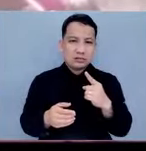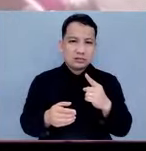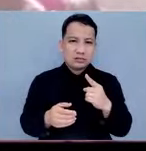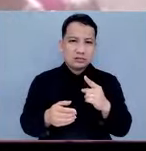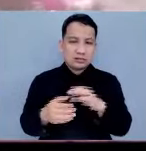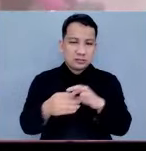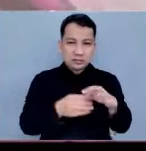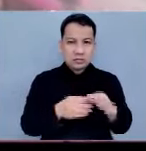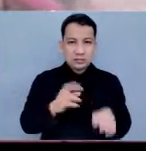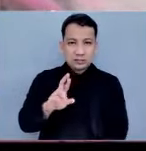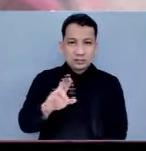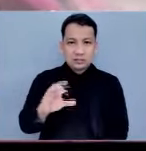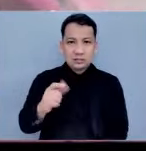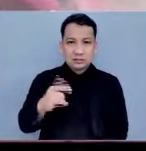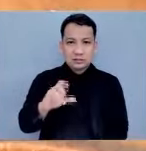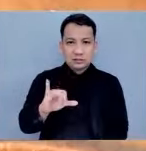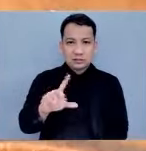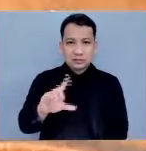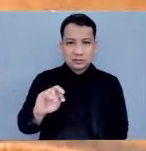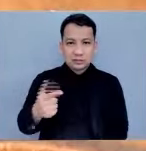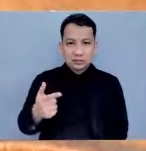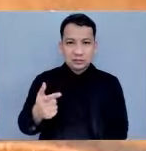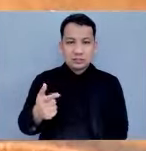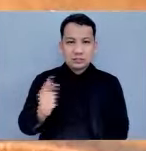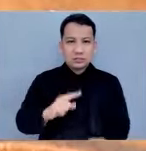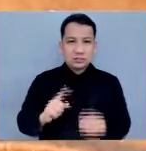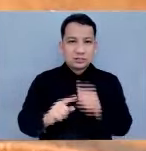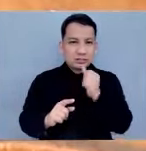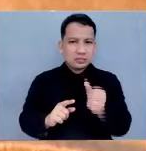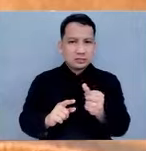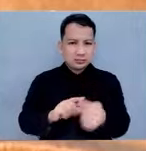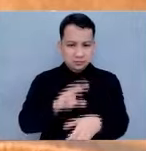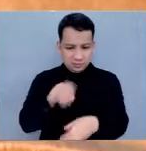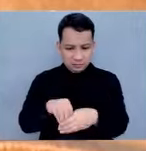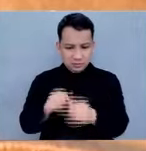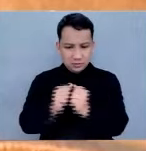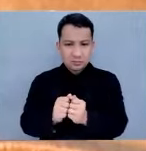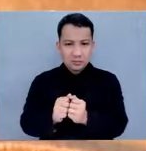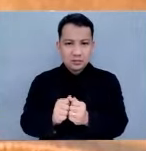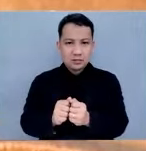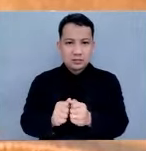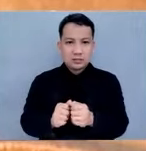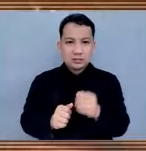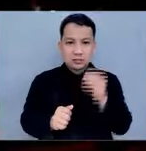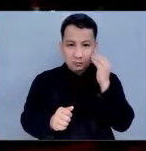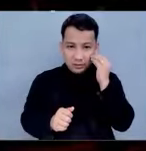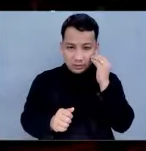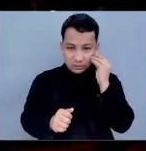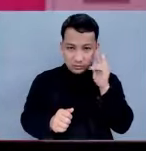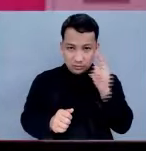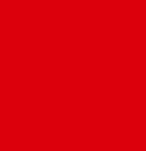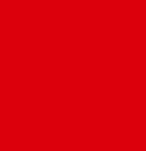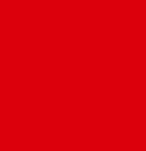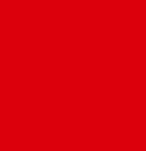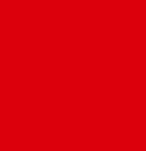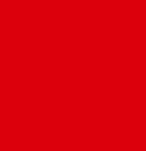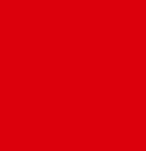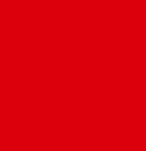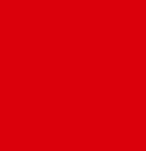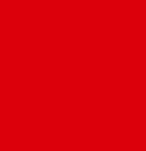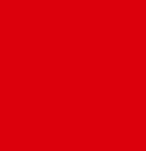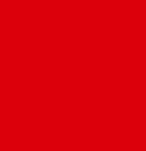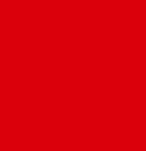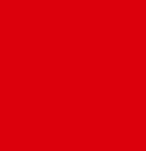si Ryan Gosling. Dismayado raw si Ryan na hindi na-nominate si Margot at Greta sa Oscars.